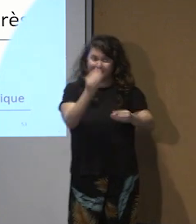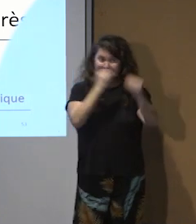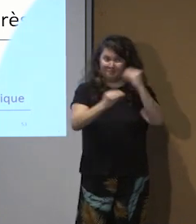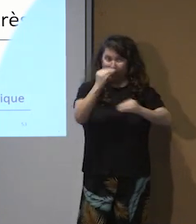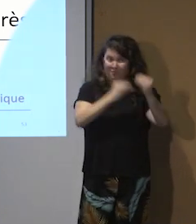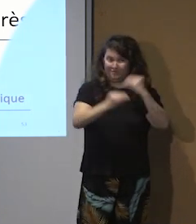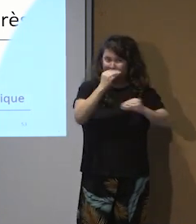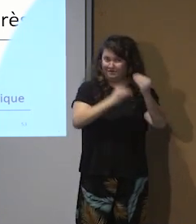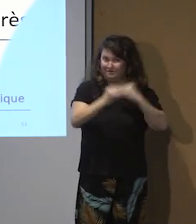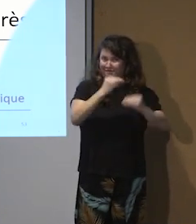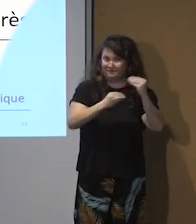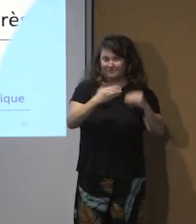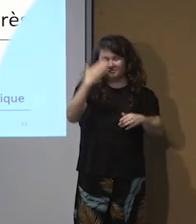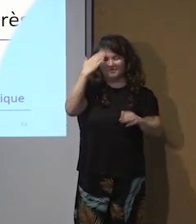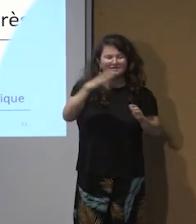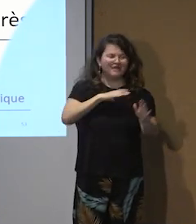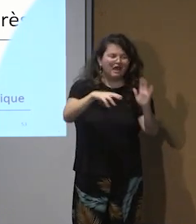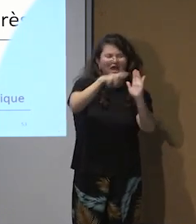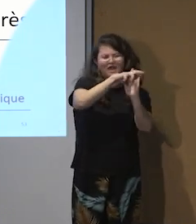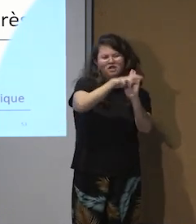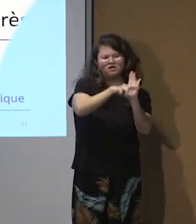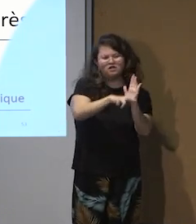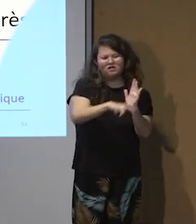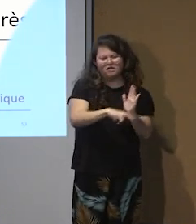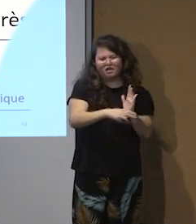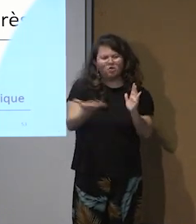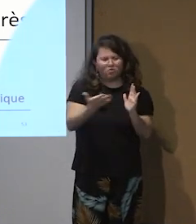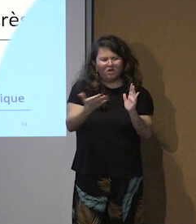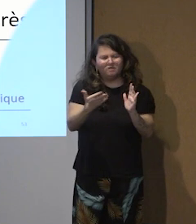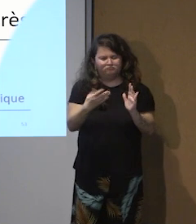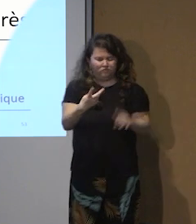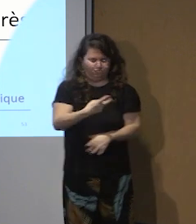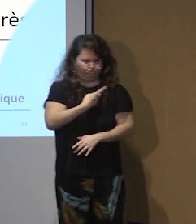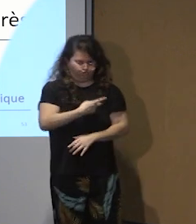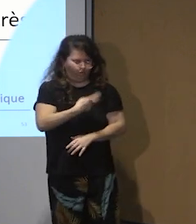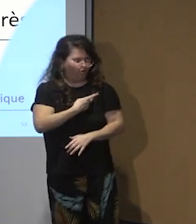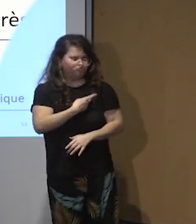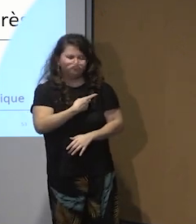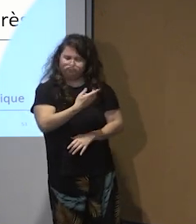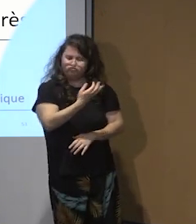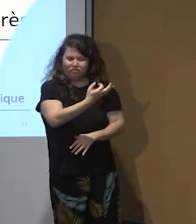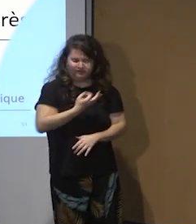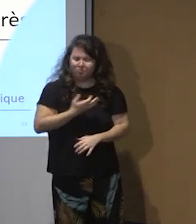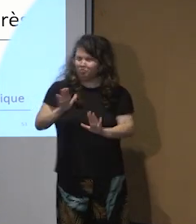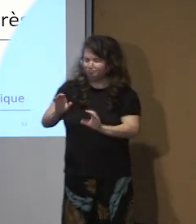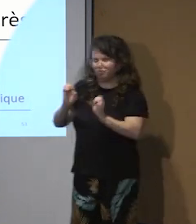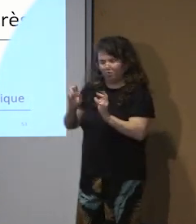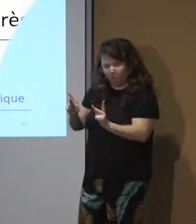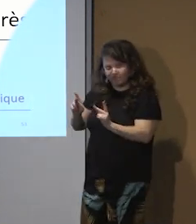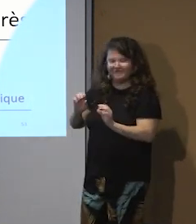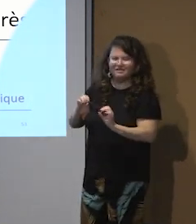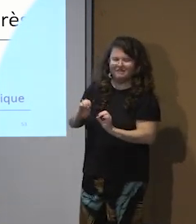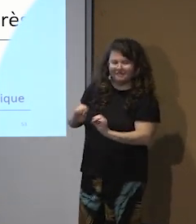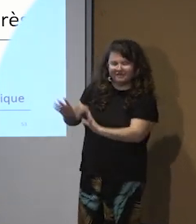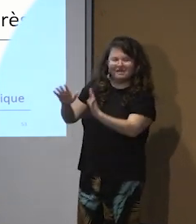des règles hygiéno-diététiques simples, c'est-à-dire votre médecin qui vous dit « bon, allez, vous êtes diabétique, je vous laisse 3 mois et après on recontrôle », il n'y a pas besoin de faire un